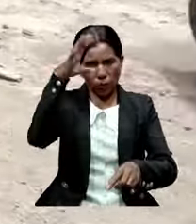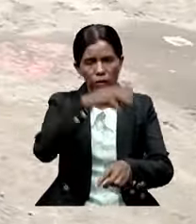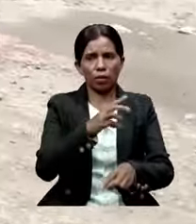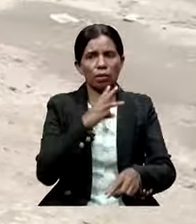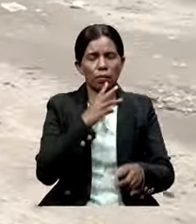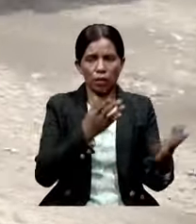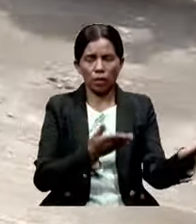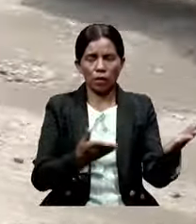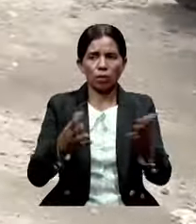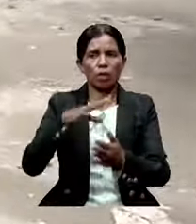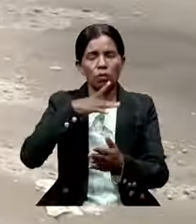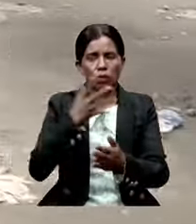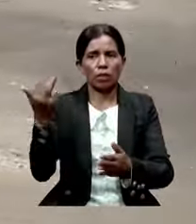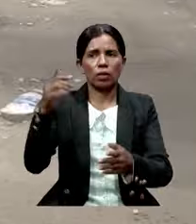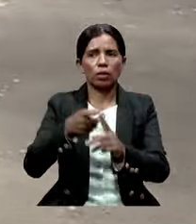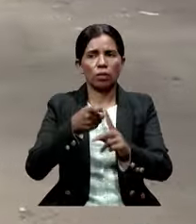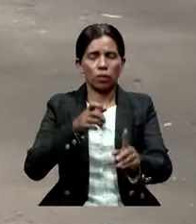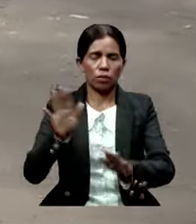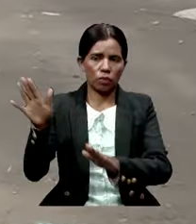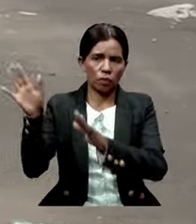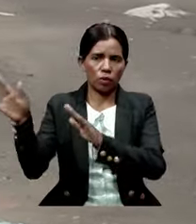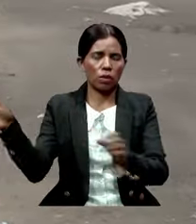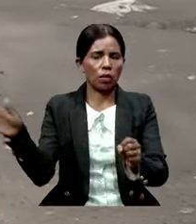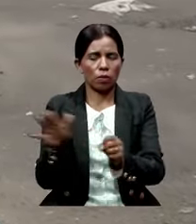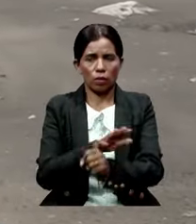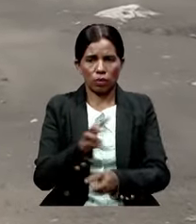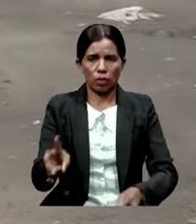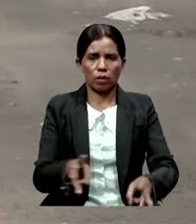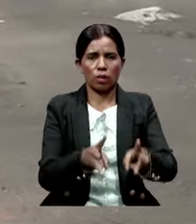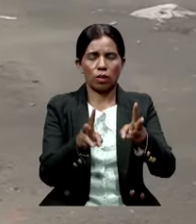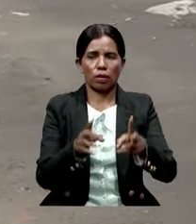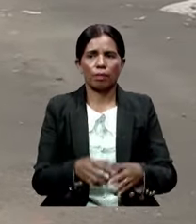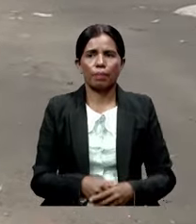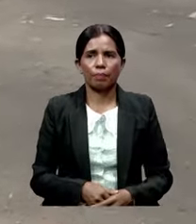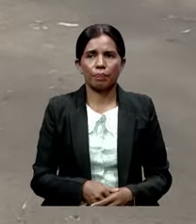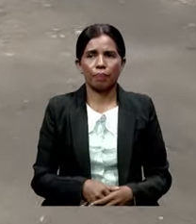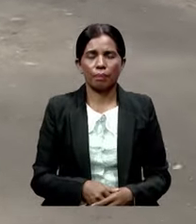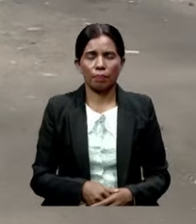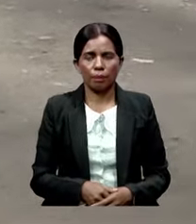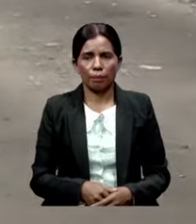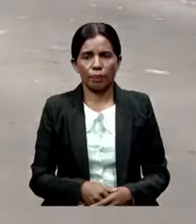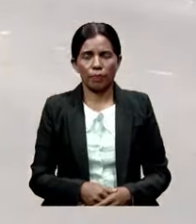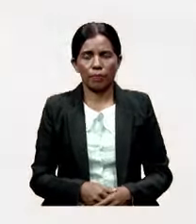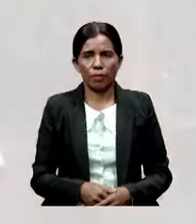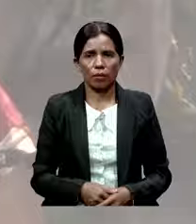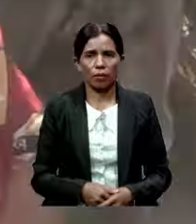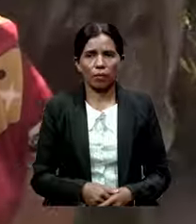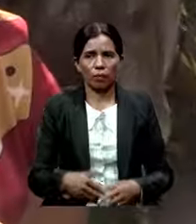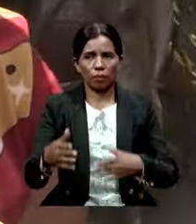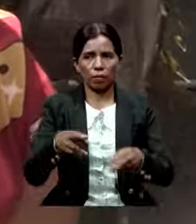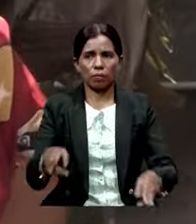lori tahu no foi sira husi fo holete da konu estrada laran ne motolo ne batung mai mai para hoto